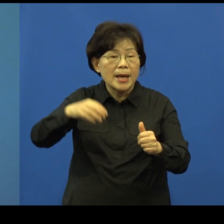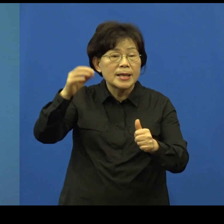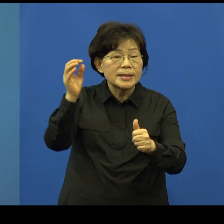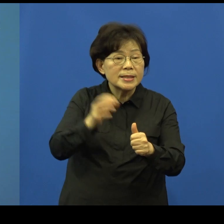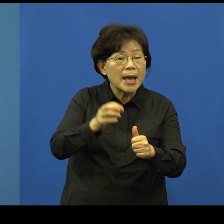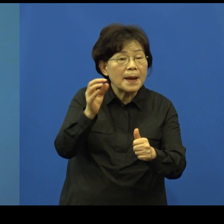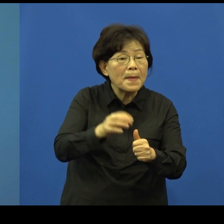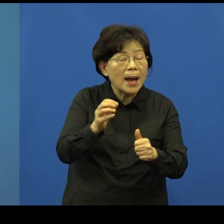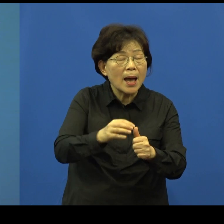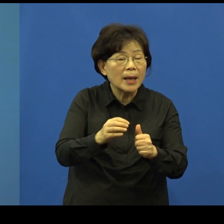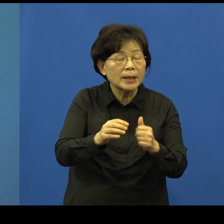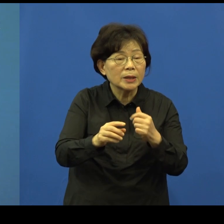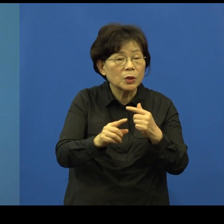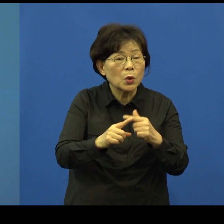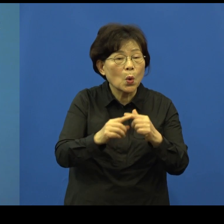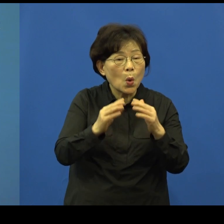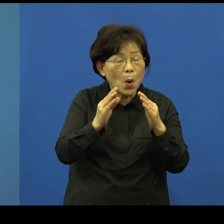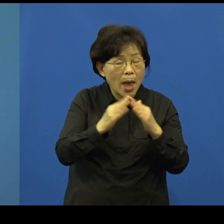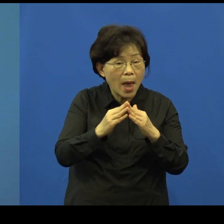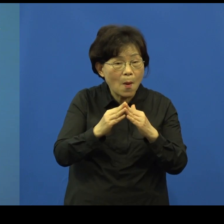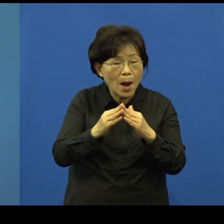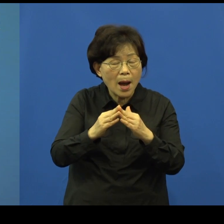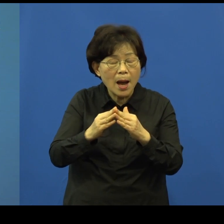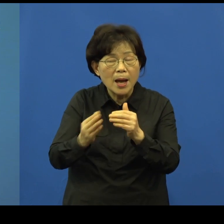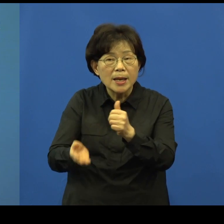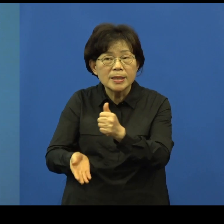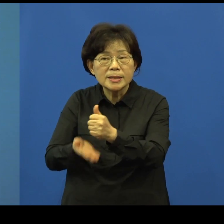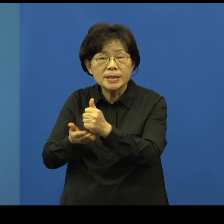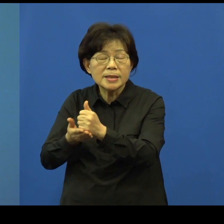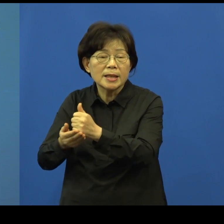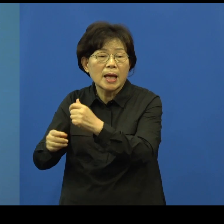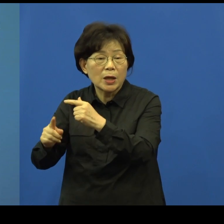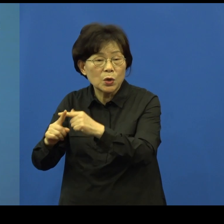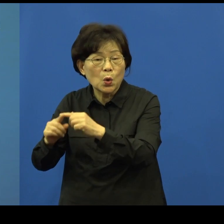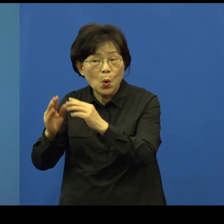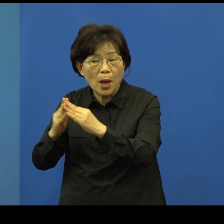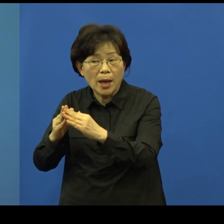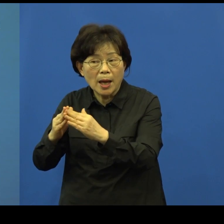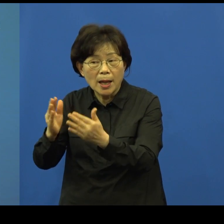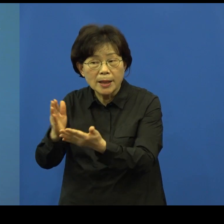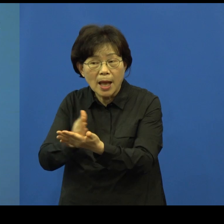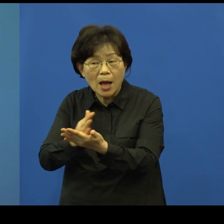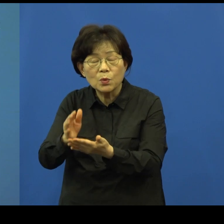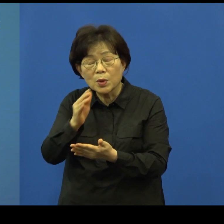책망을만 받은 교회가 있지만 칭찬과 책망을 받은 교회 요즘 주일날 우리가 살펴보잖아요.